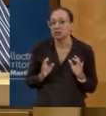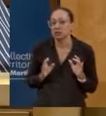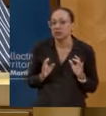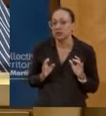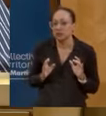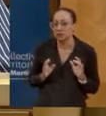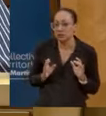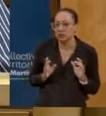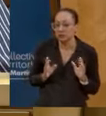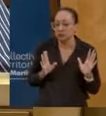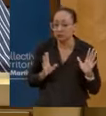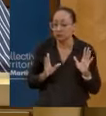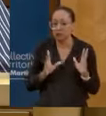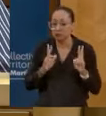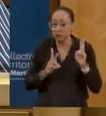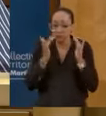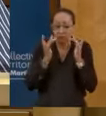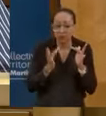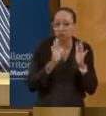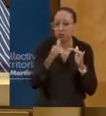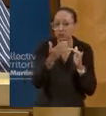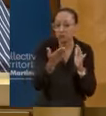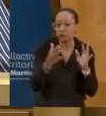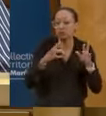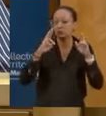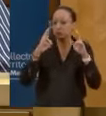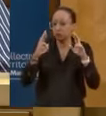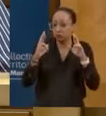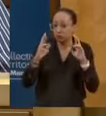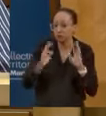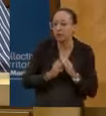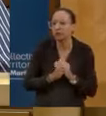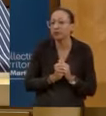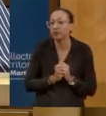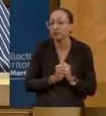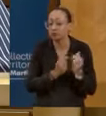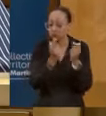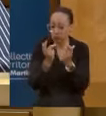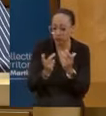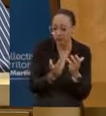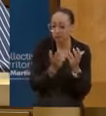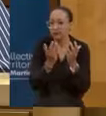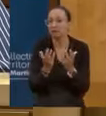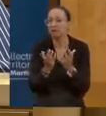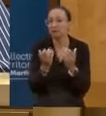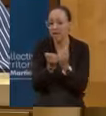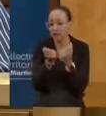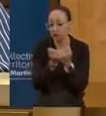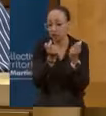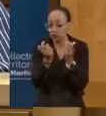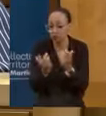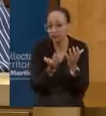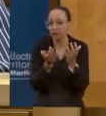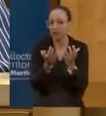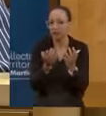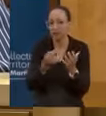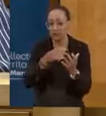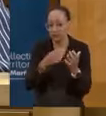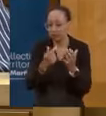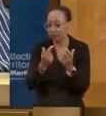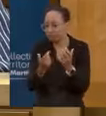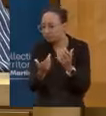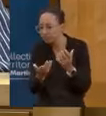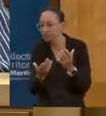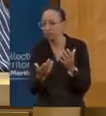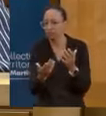des déceptions. Donc j'espère qu'on va nous rapidement chiffrer ces actions, puisqu'on annonce déjà qu'il y en a